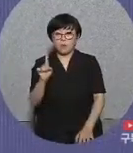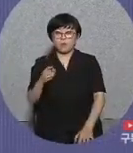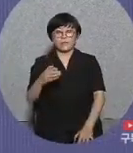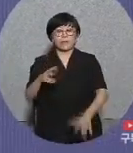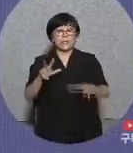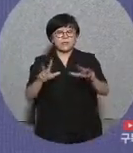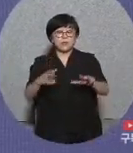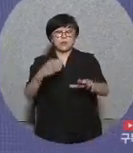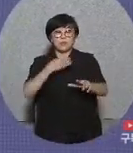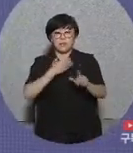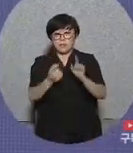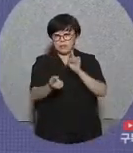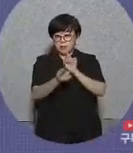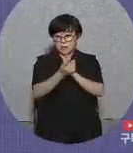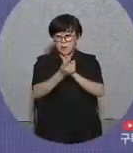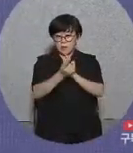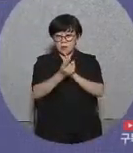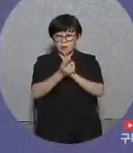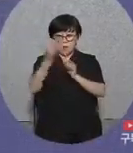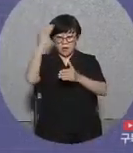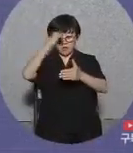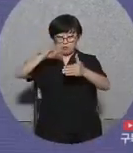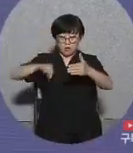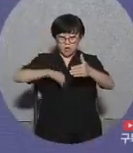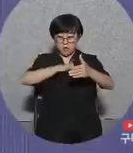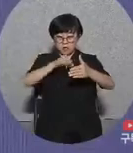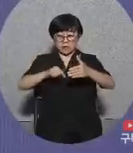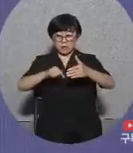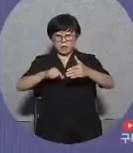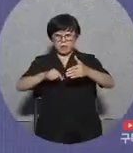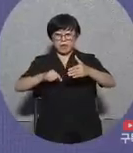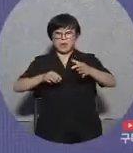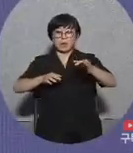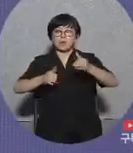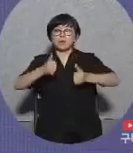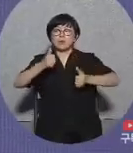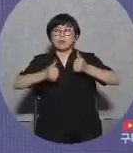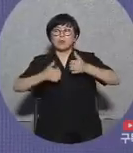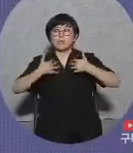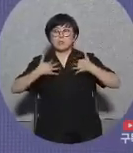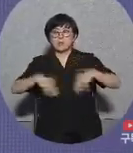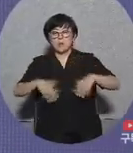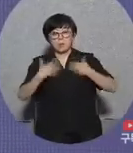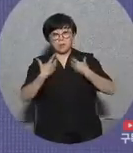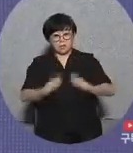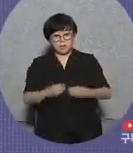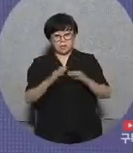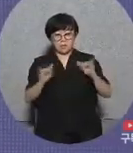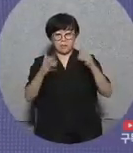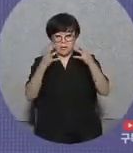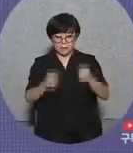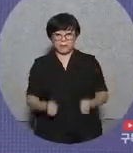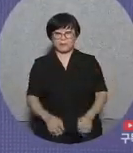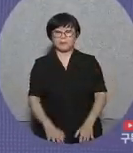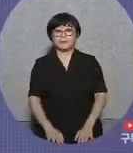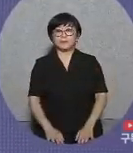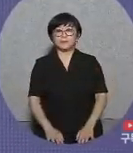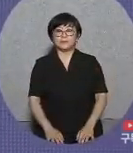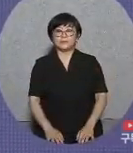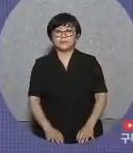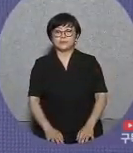위기에 직면하고 있습니다 국내적으로는 경쟁에 지치고 좌절하는 분들이 많습니다